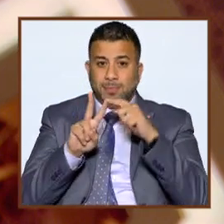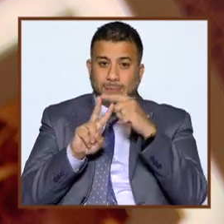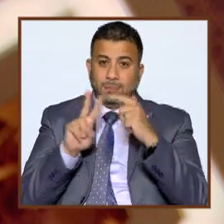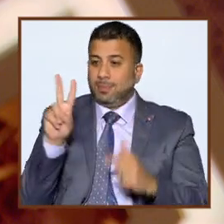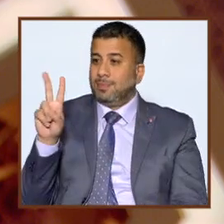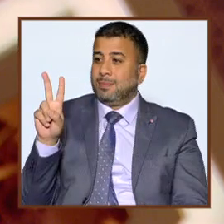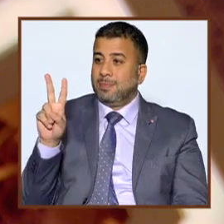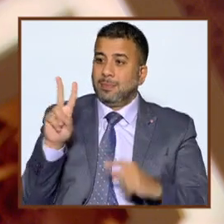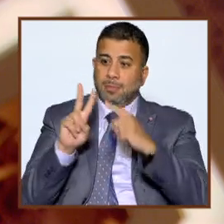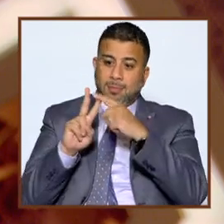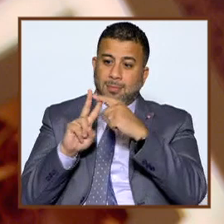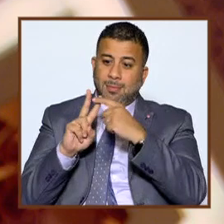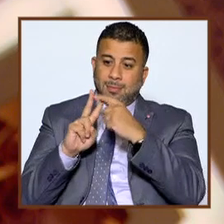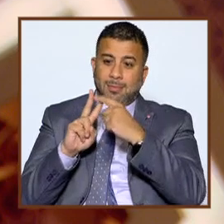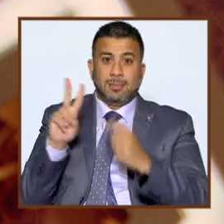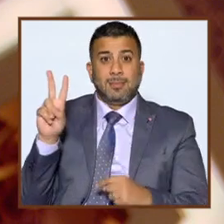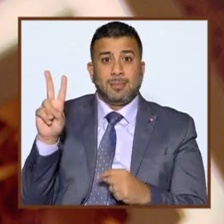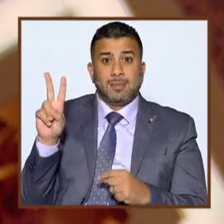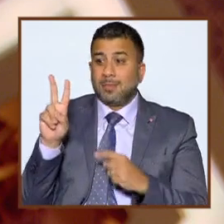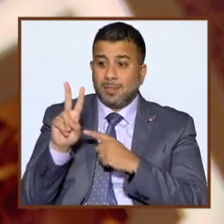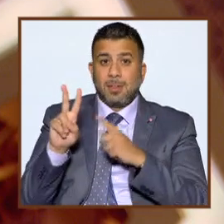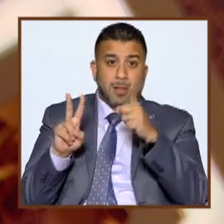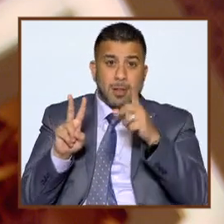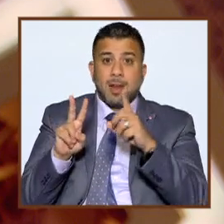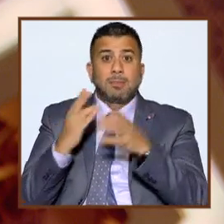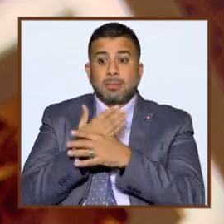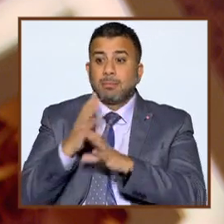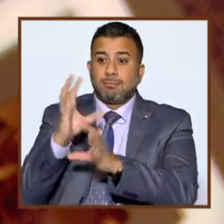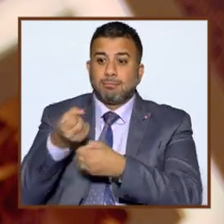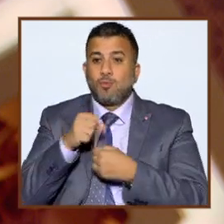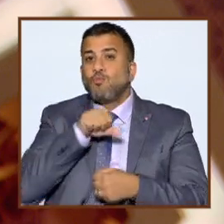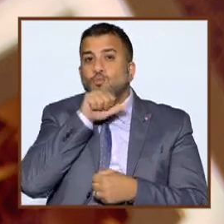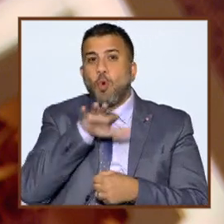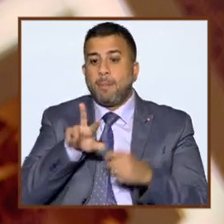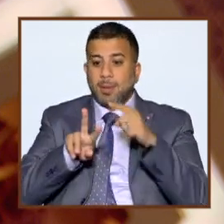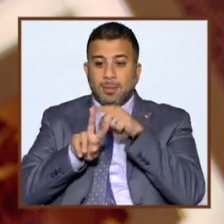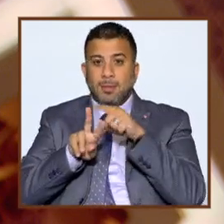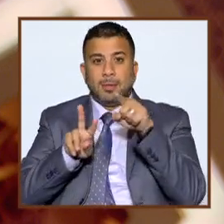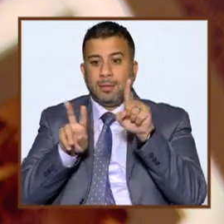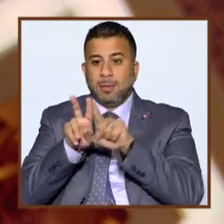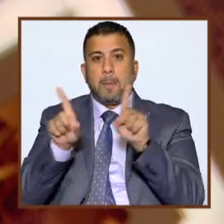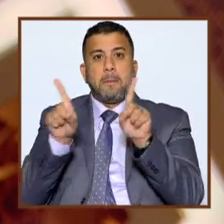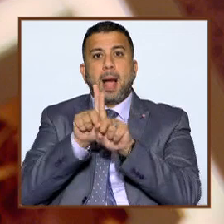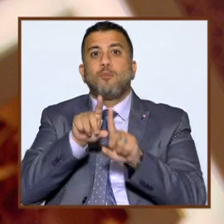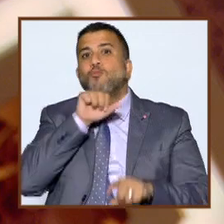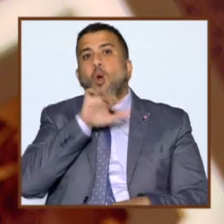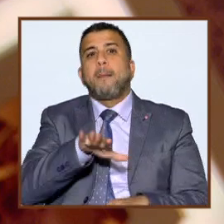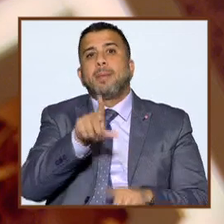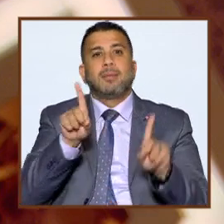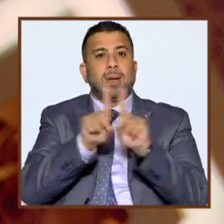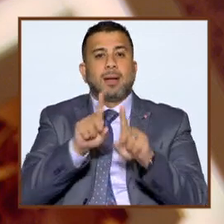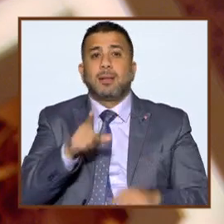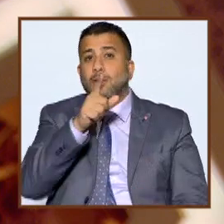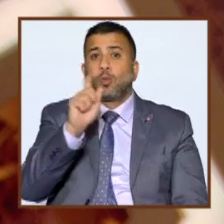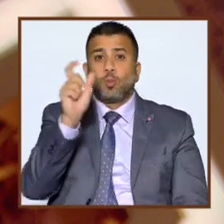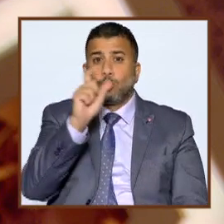السبابة والوسطى، هذا القرب يعني كما بين السبابة والوسطى. وإذا فتح الله عز وجل على مسلم أو